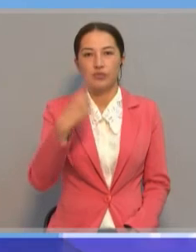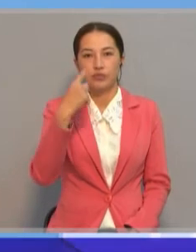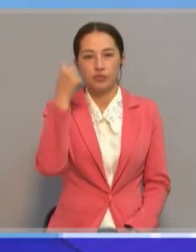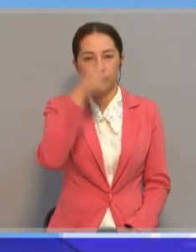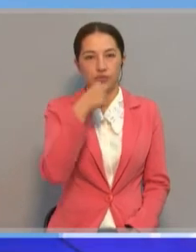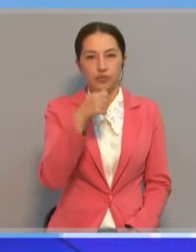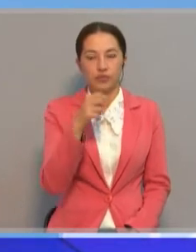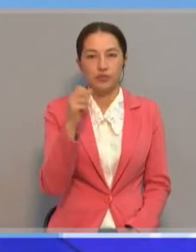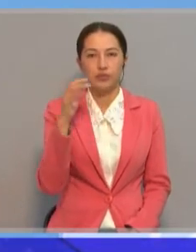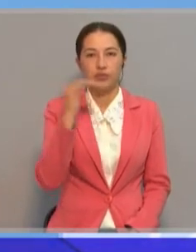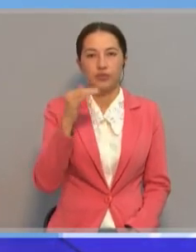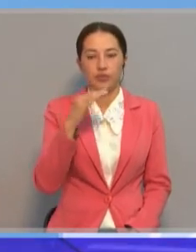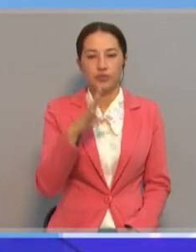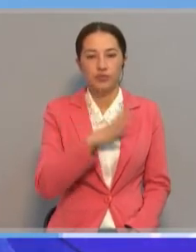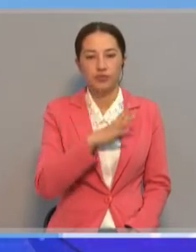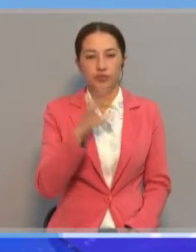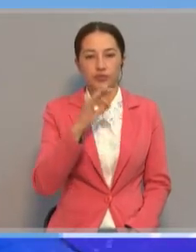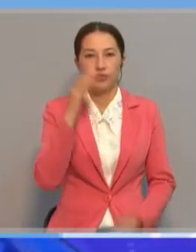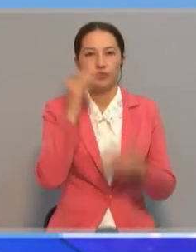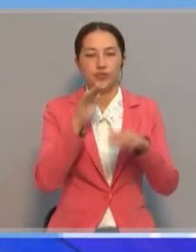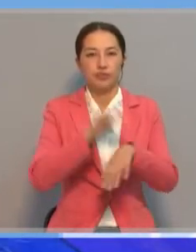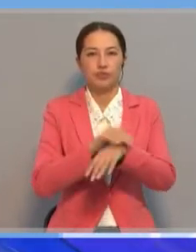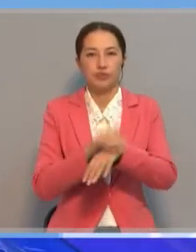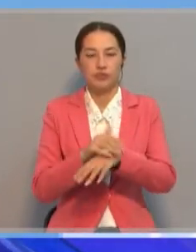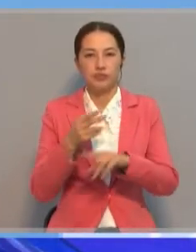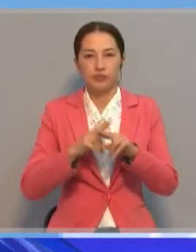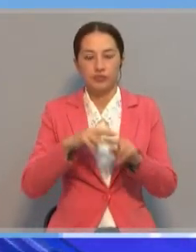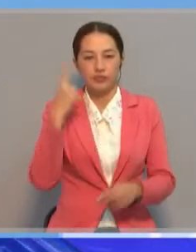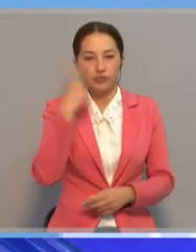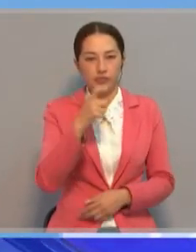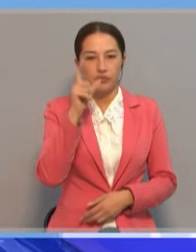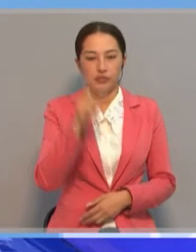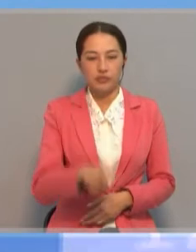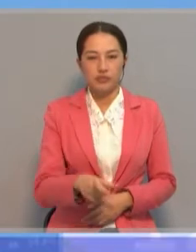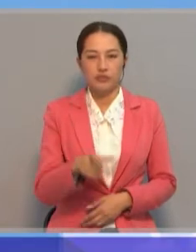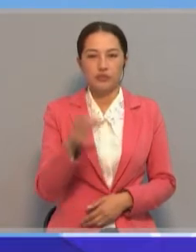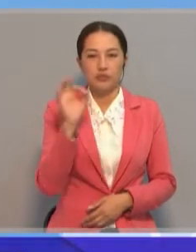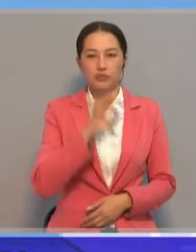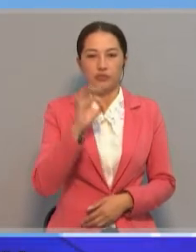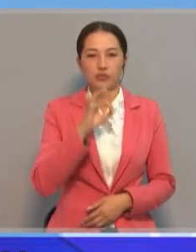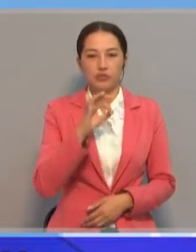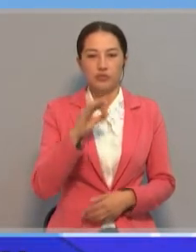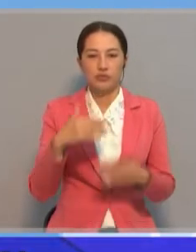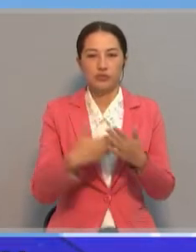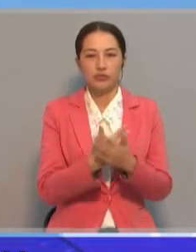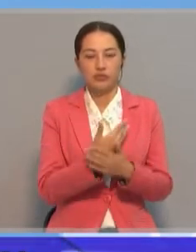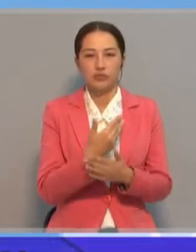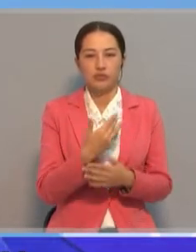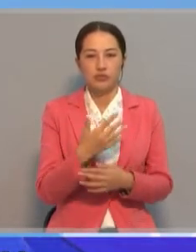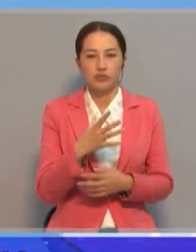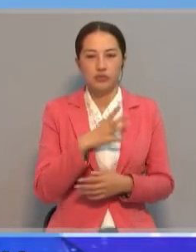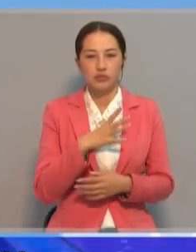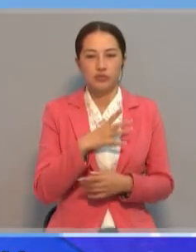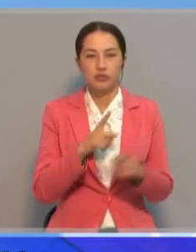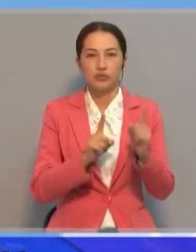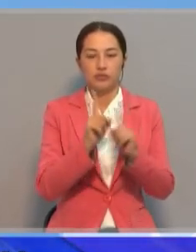айында үкіметпен сыбайлас жемқорлық фактілері туралы хабарлаған үшін азаматтардың көтермелеудің жаңа жүйесі туралы қаулы